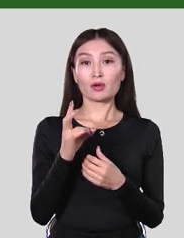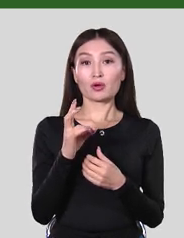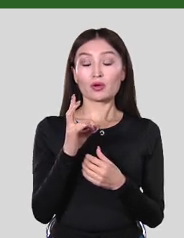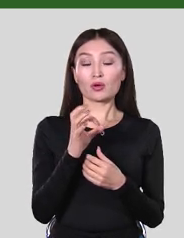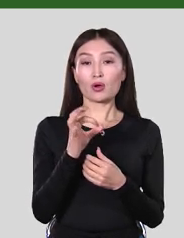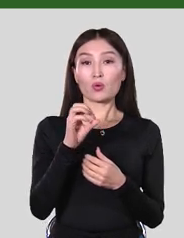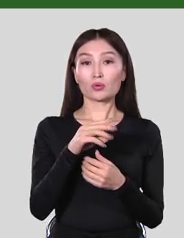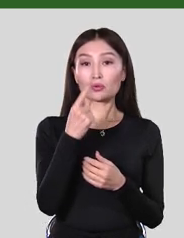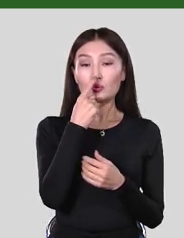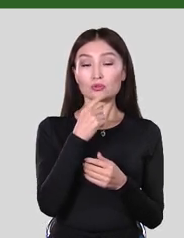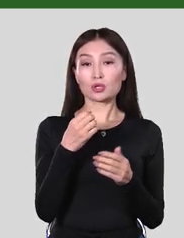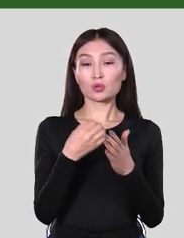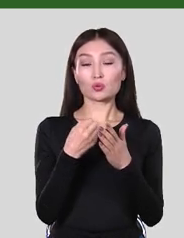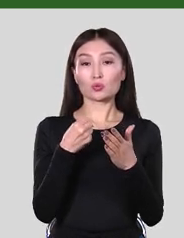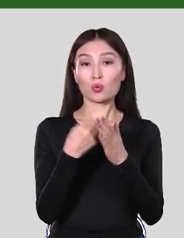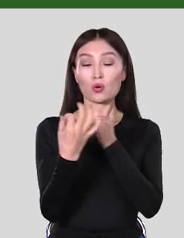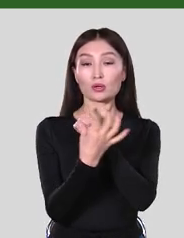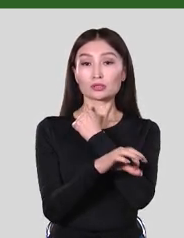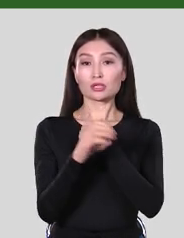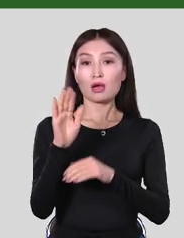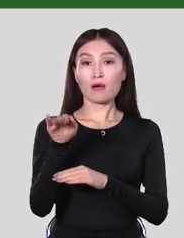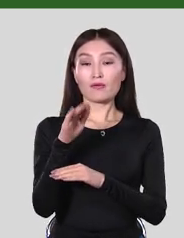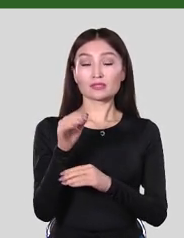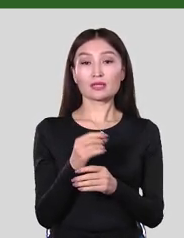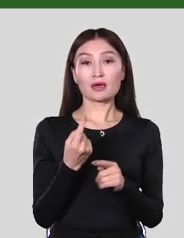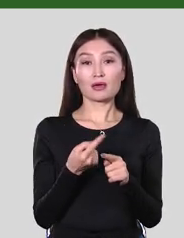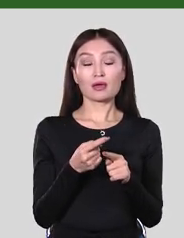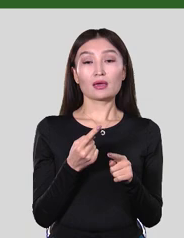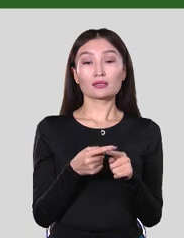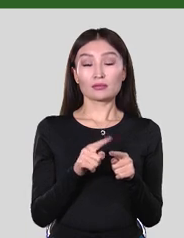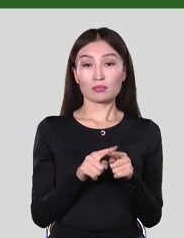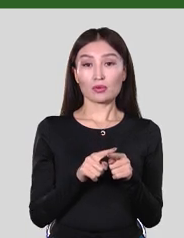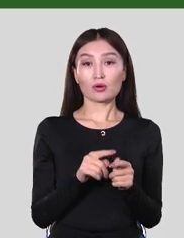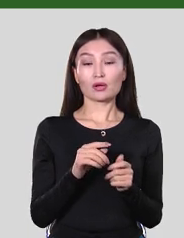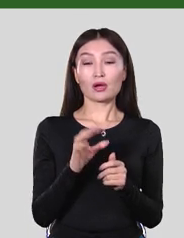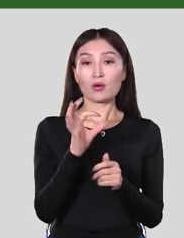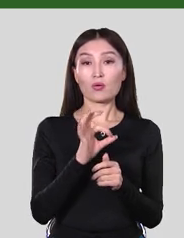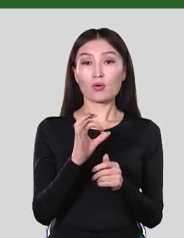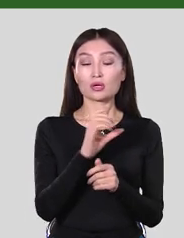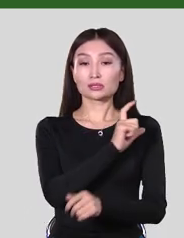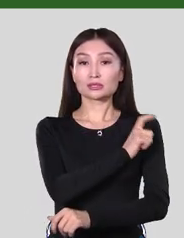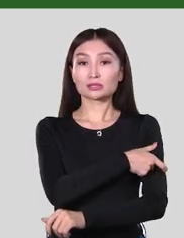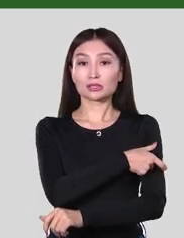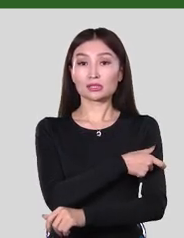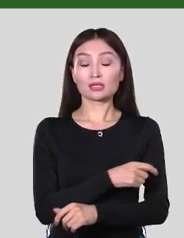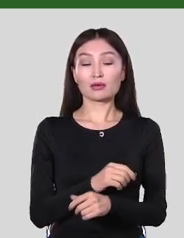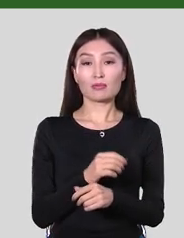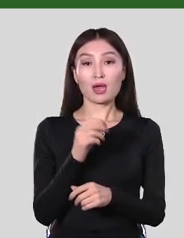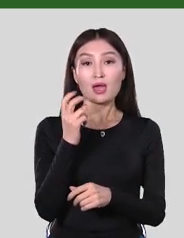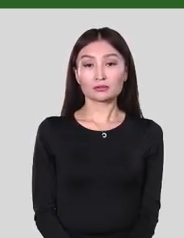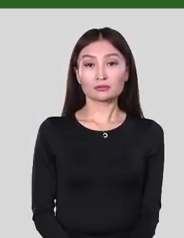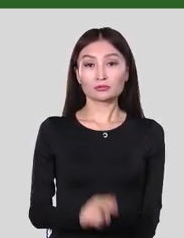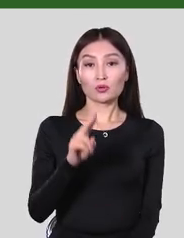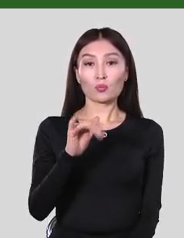до кончика хвоста. Это не так уж и мало, тем более речь идет о сильном и ловком